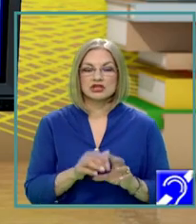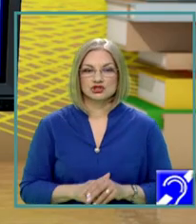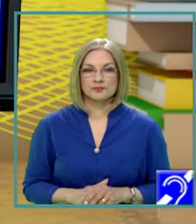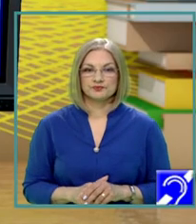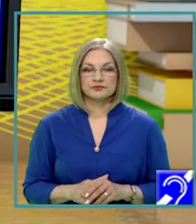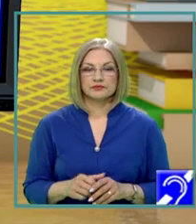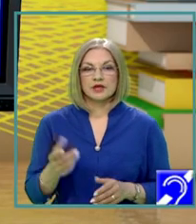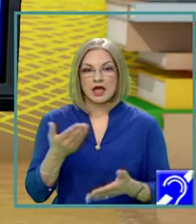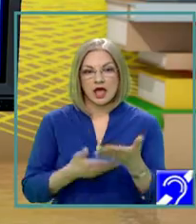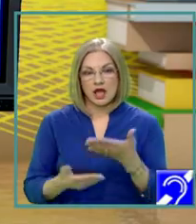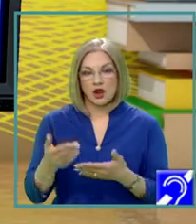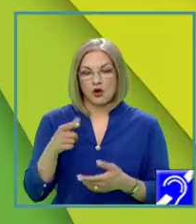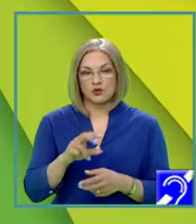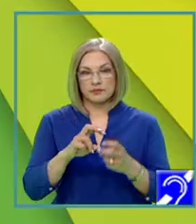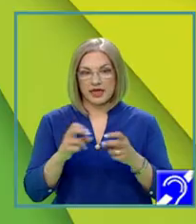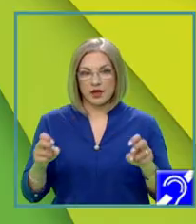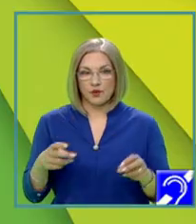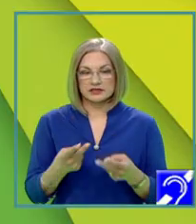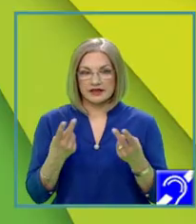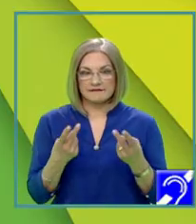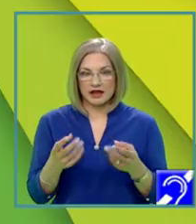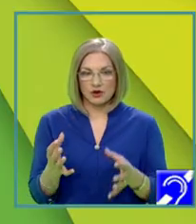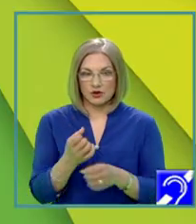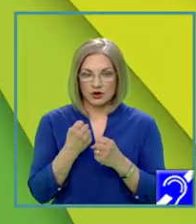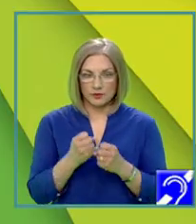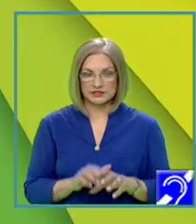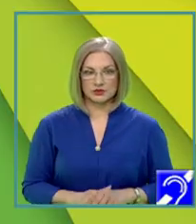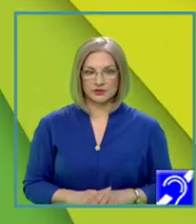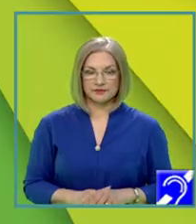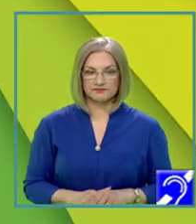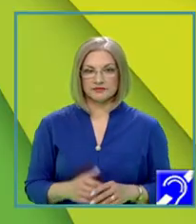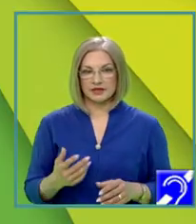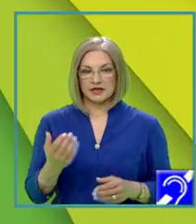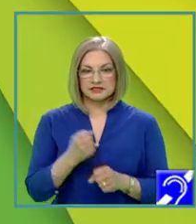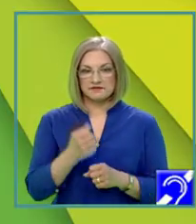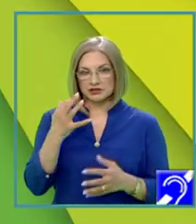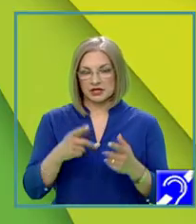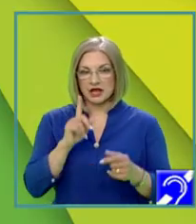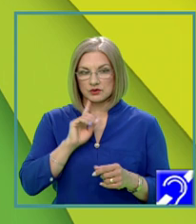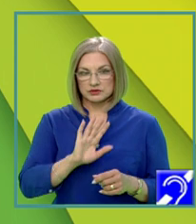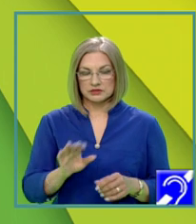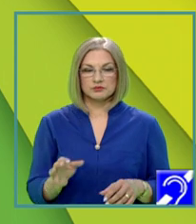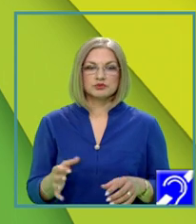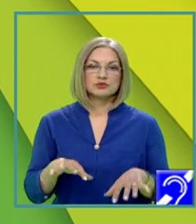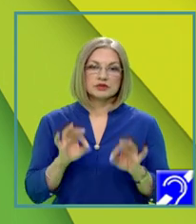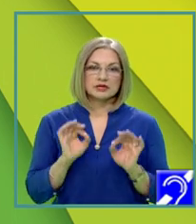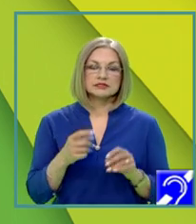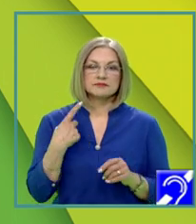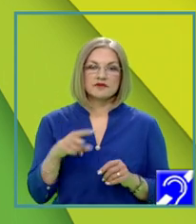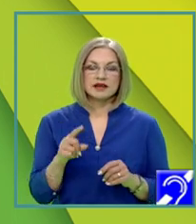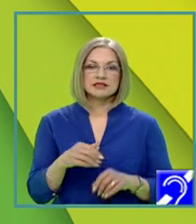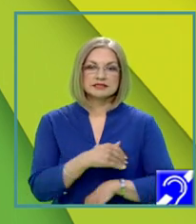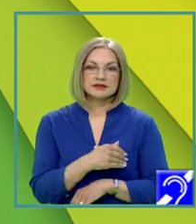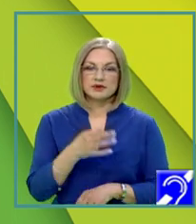înlocuim în ecuația calorimetrica valorile numerice obținute prin urmare fiind un calcul simplu identificăm variația de temperatură